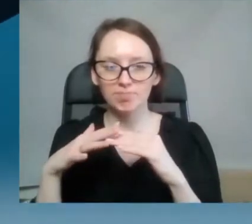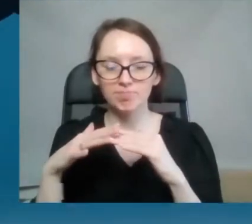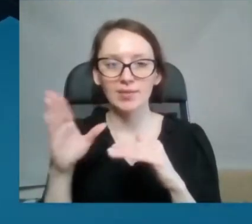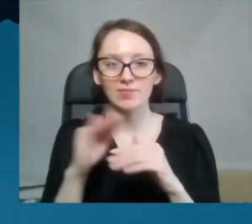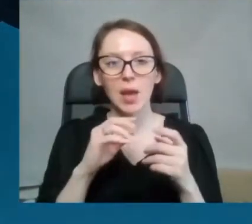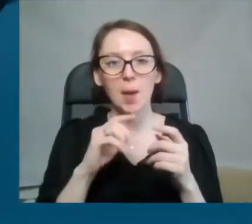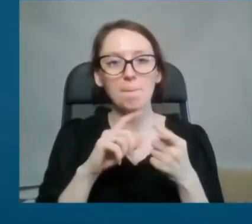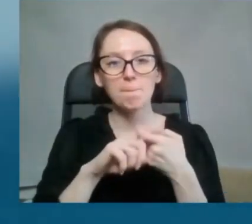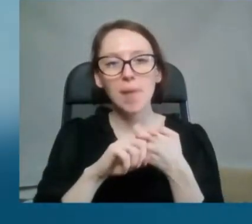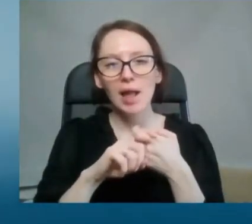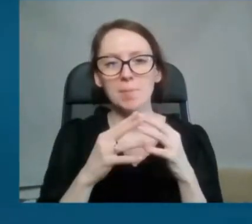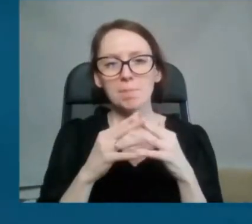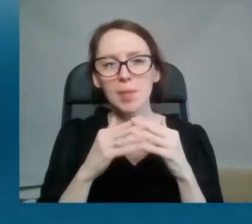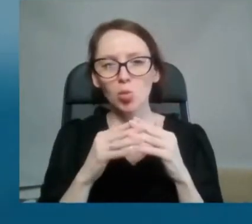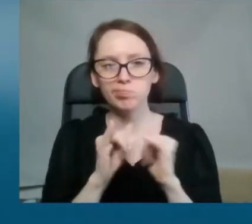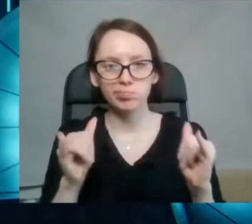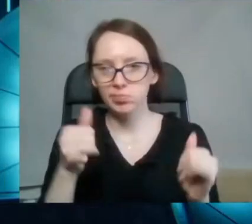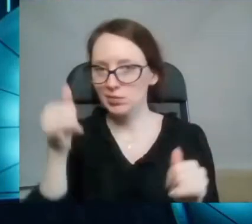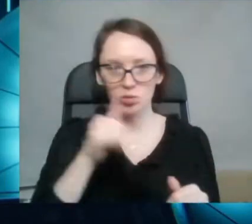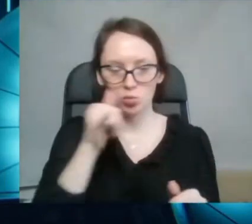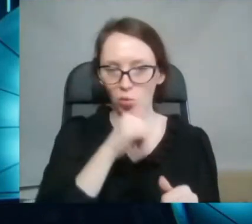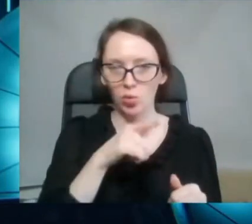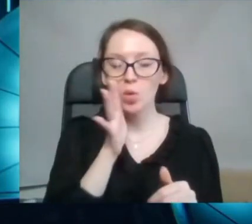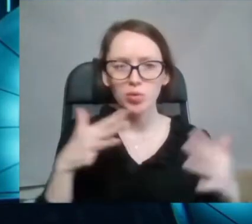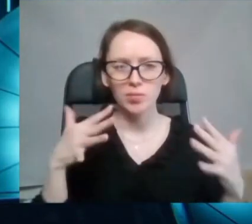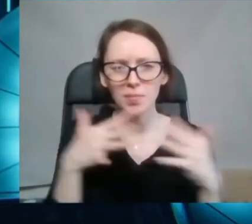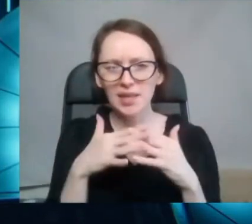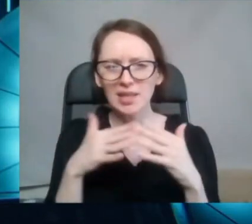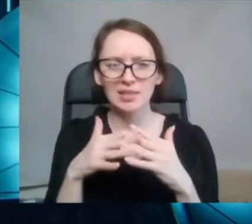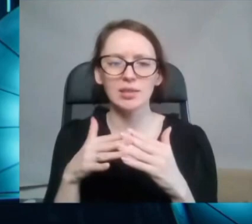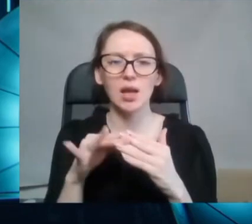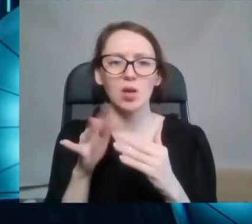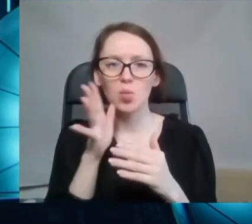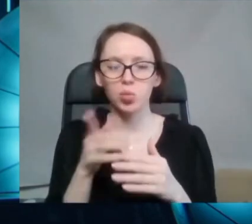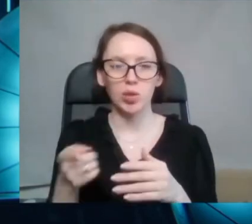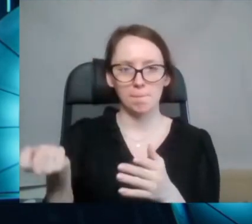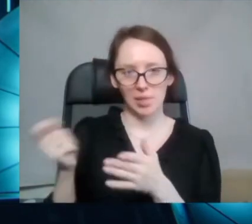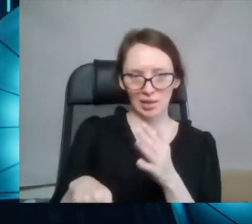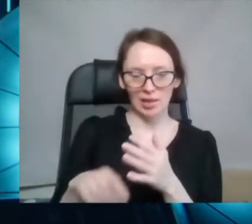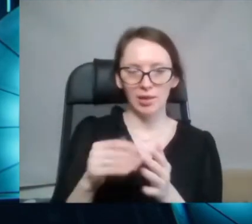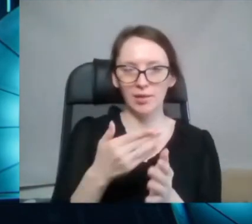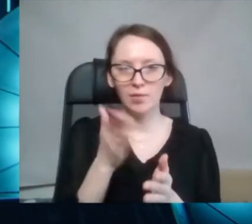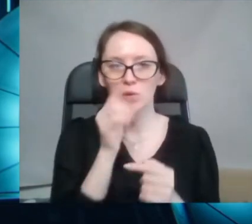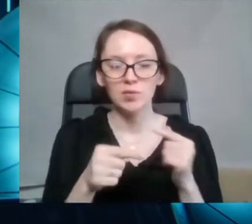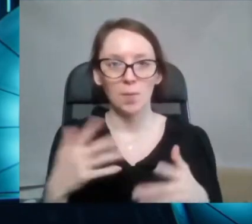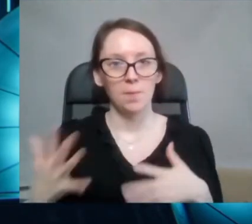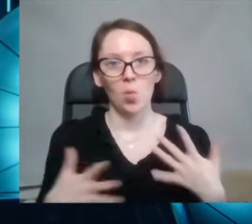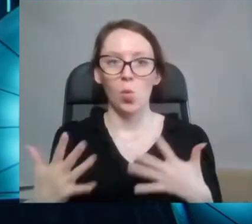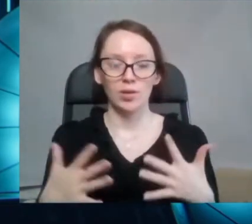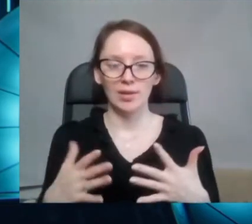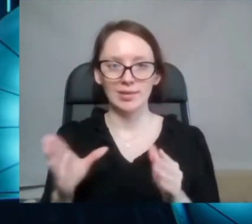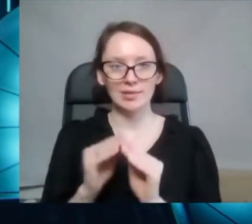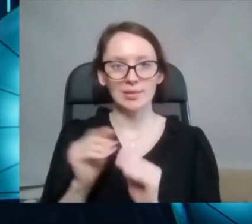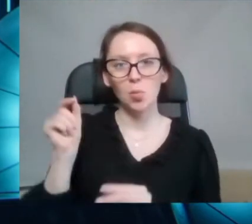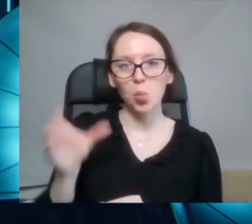этой среде. Не смогут. Они будут биться. Их будут блокировать, и вы будете все время бодры. Вы с бутылочкой, вы в спортзале,